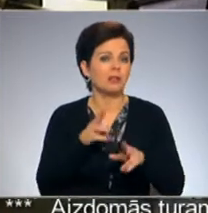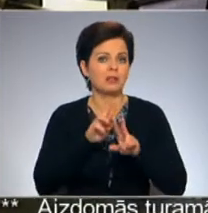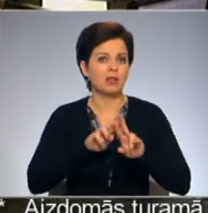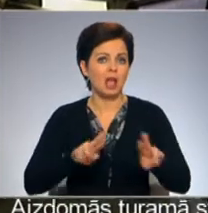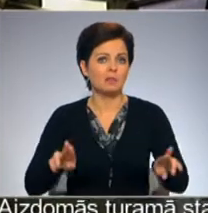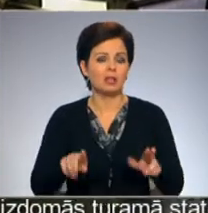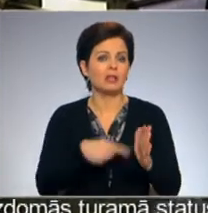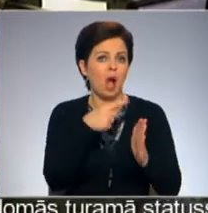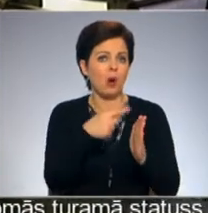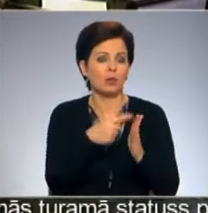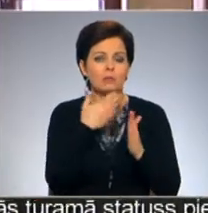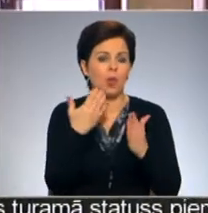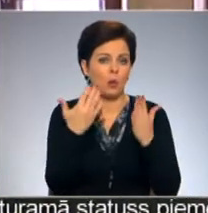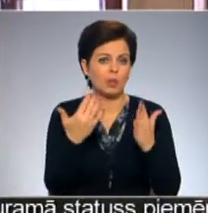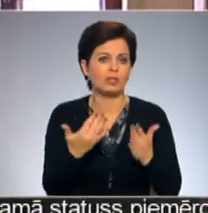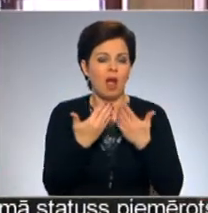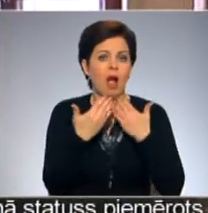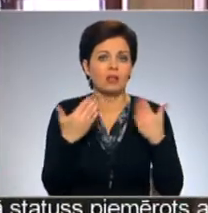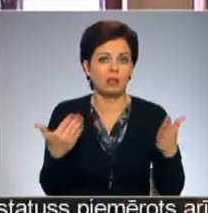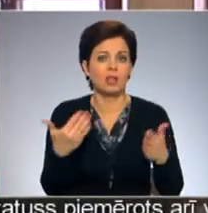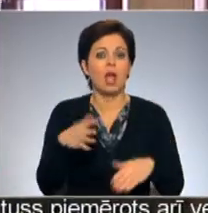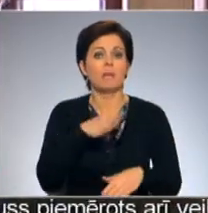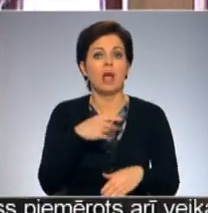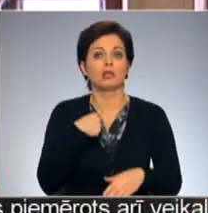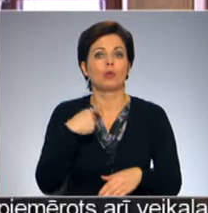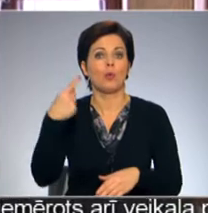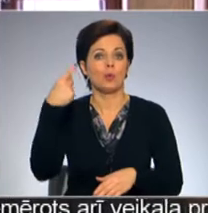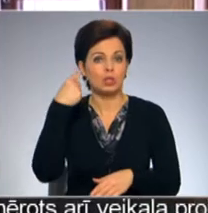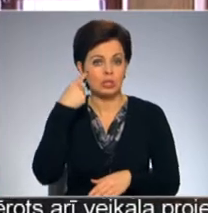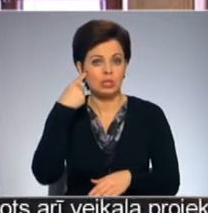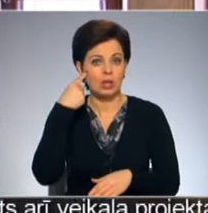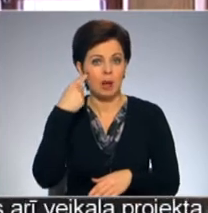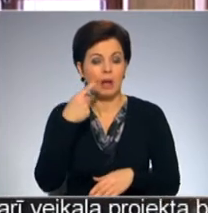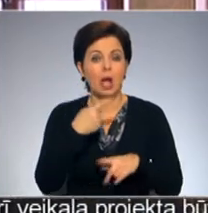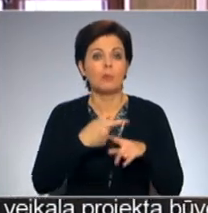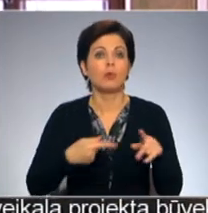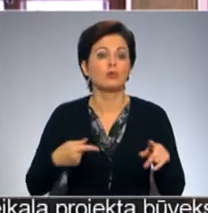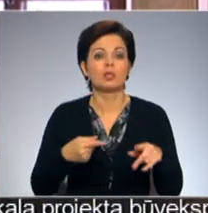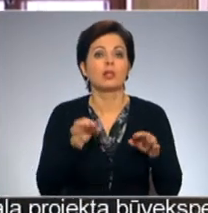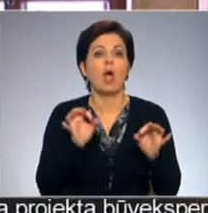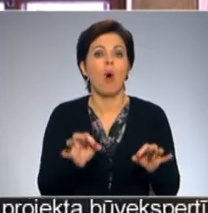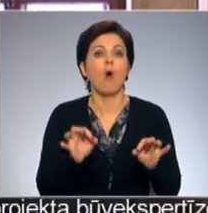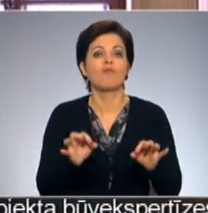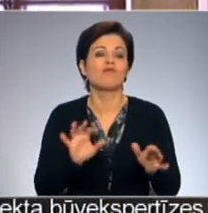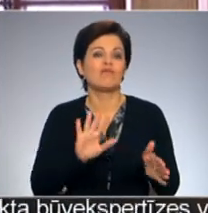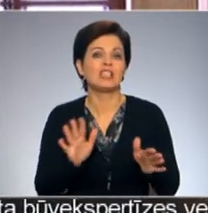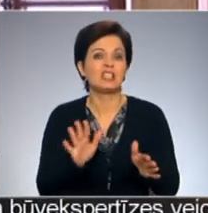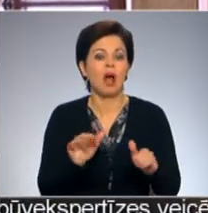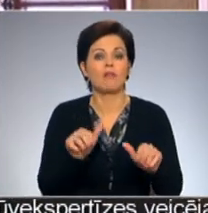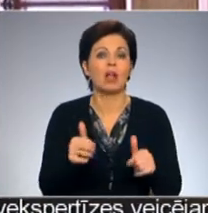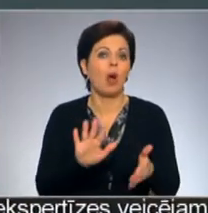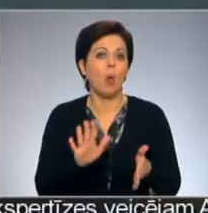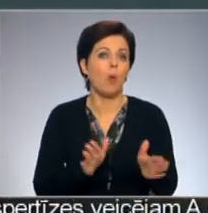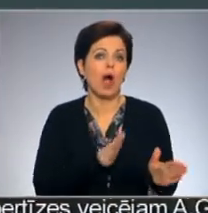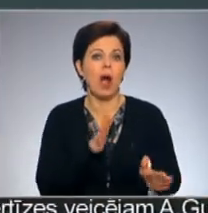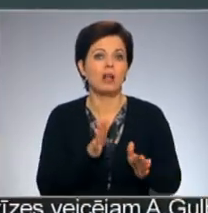šis jautājums nav risināts atklāti. Mēs uzzinām gandrīz, jāsaka, tādā puses neoficiālā veidā, ka gatavo kaut ko